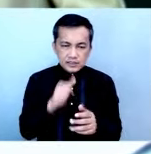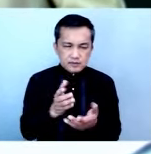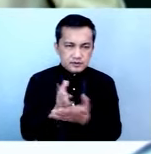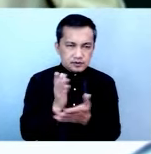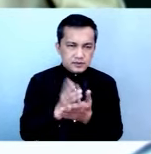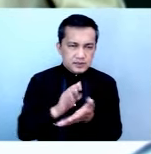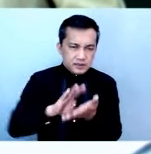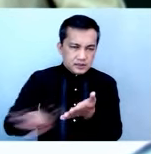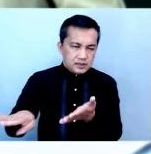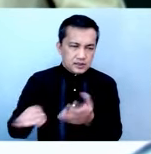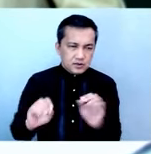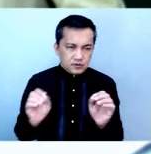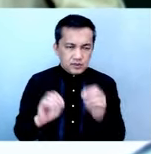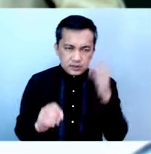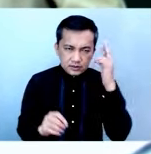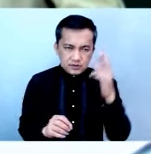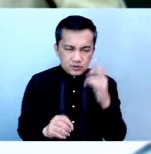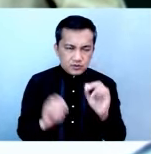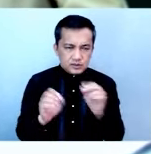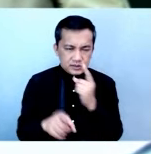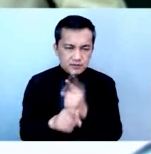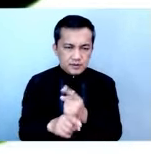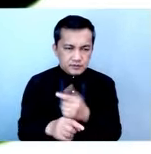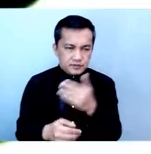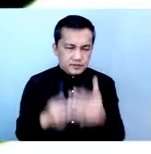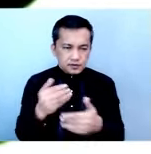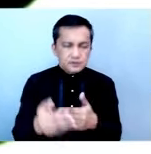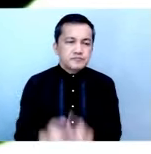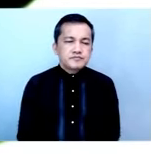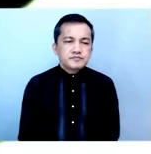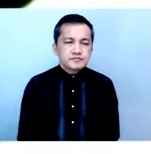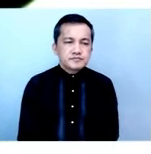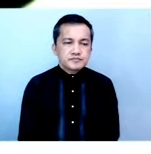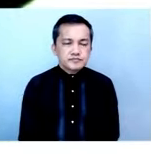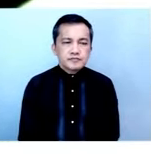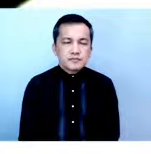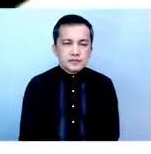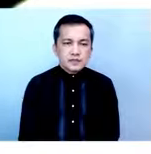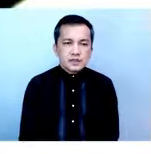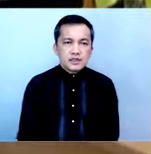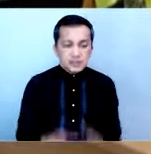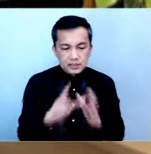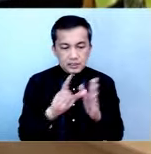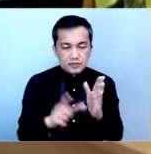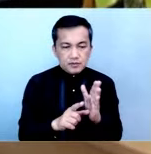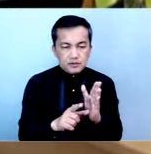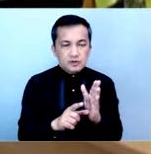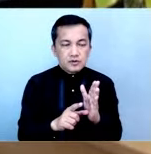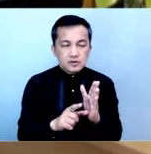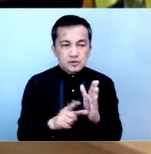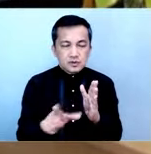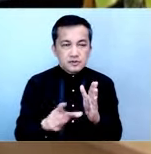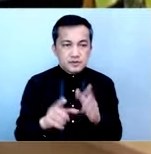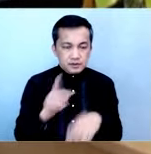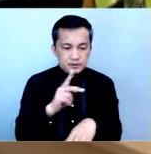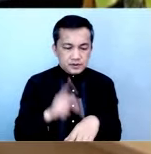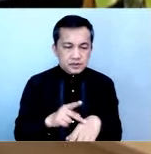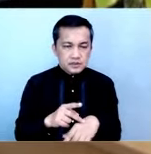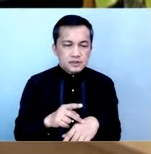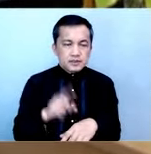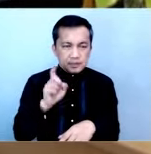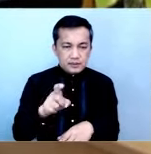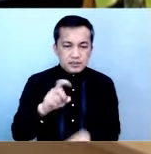dahilan at wala sa tamang proseso. Ayon sa Labor Code of the Philippines, kailangan ay may just cause